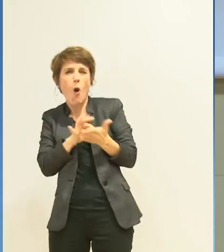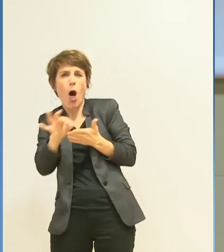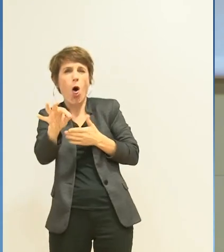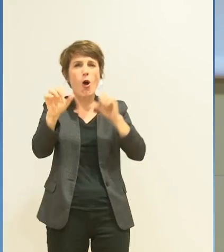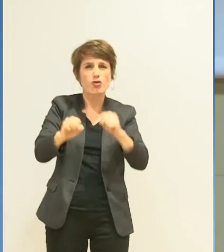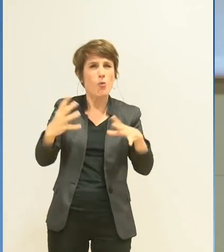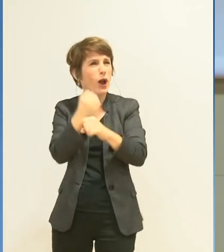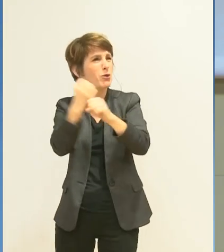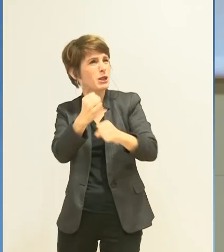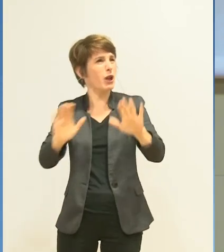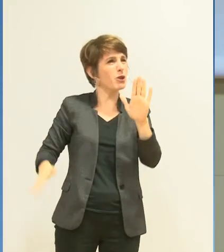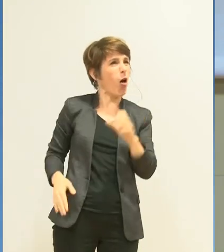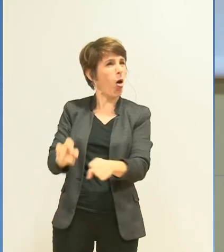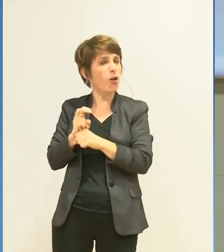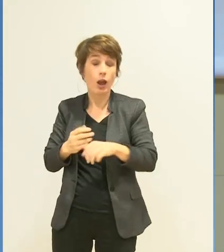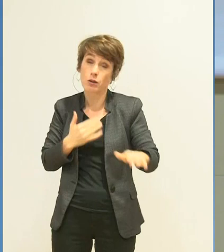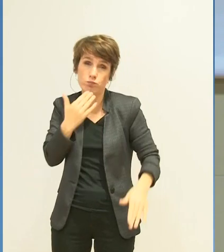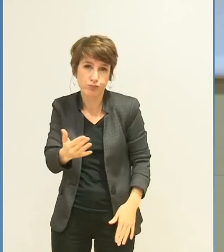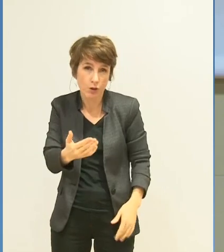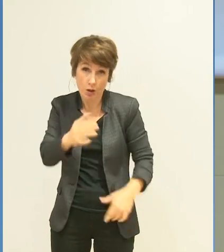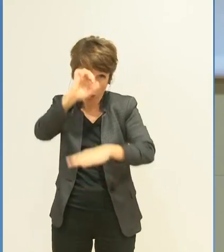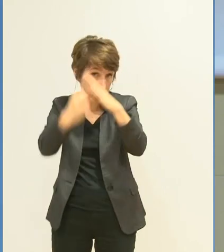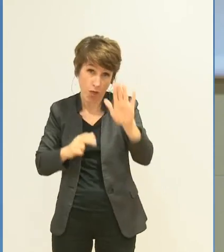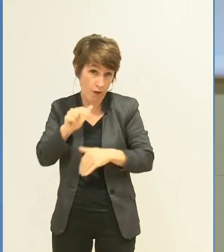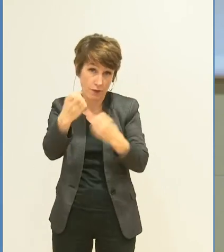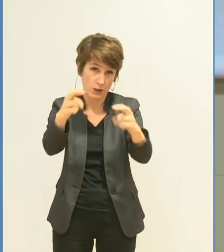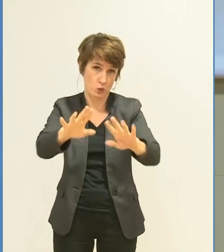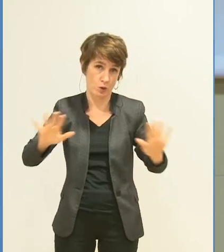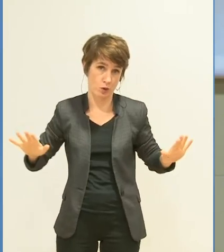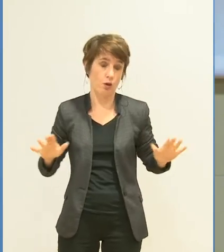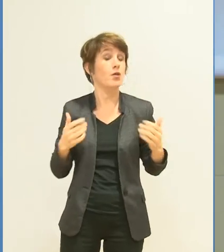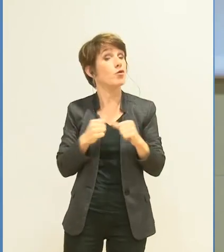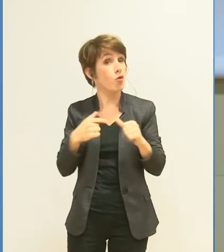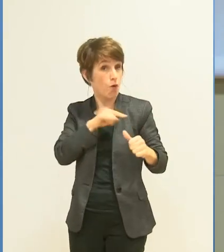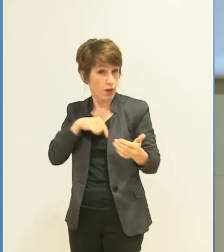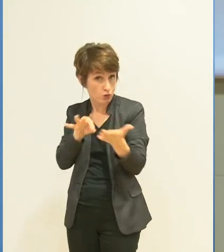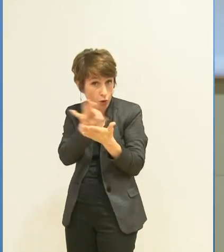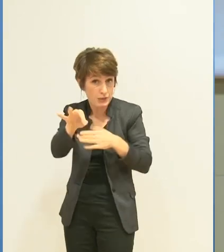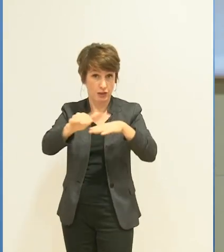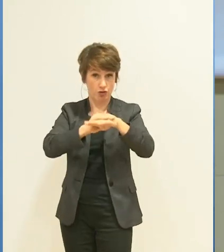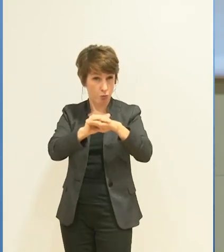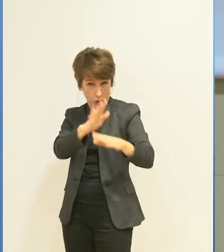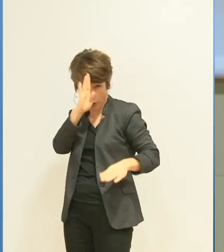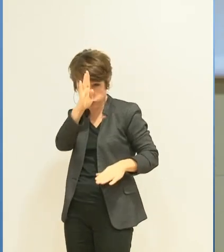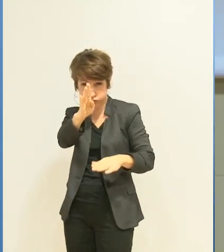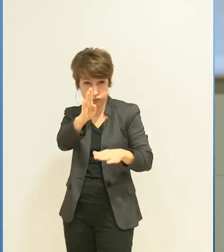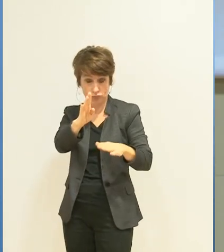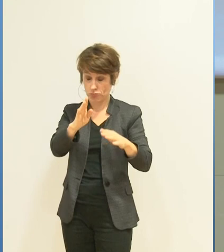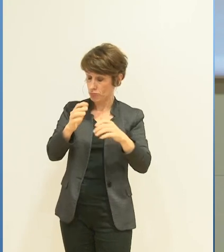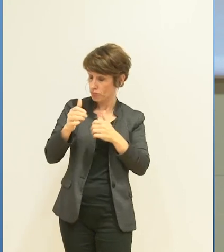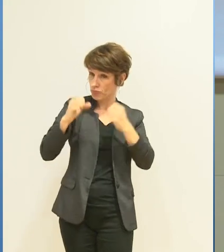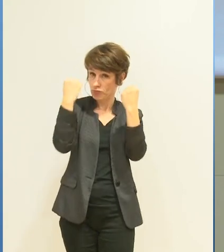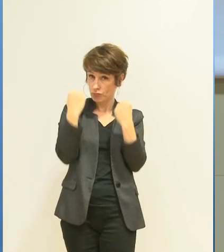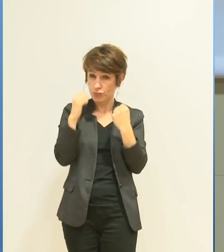juste avant qu'elle n'éclate ce cap là c'est donc un cap résolument politique qui se traduit dans ce budget par